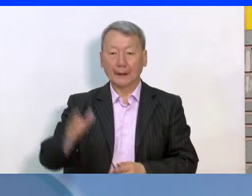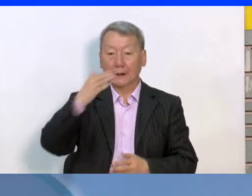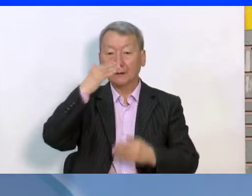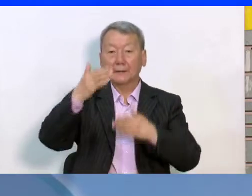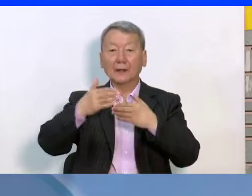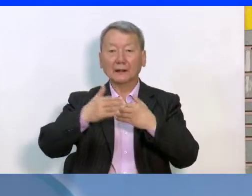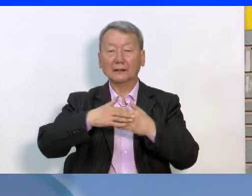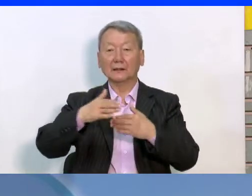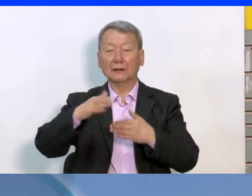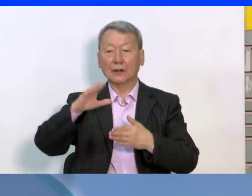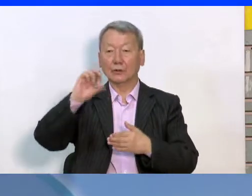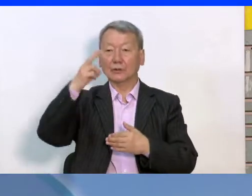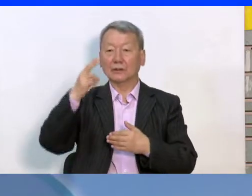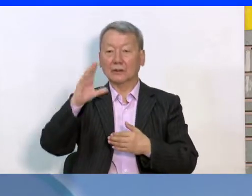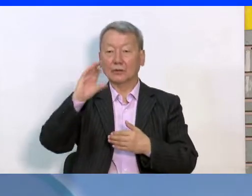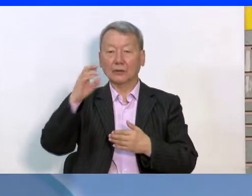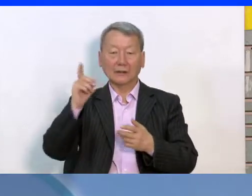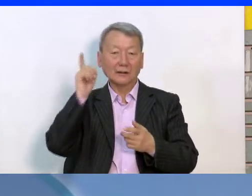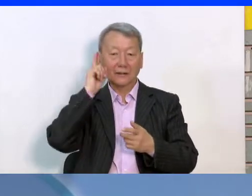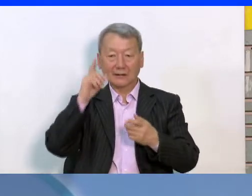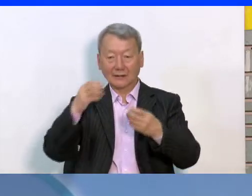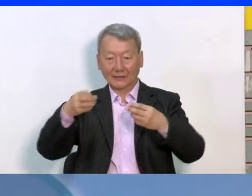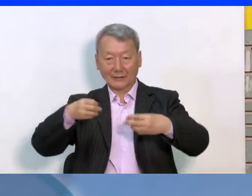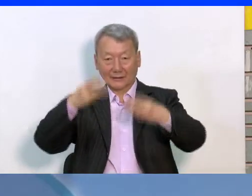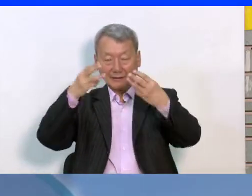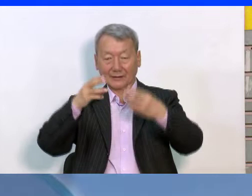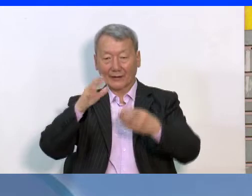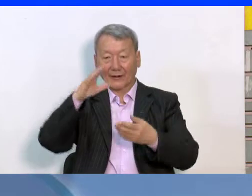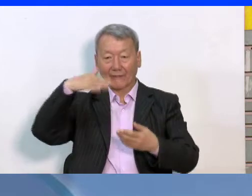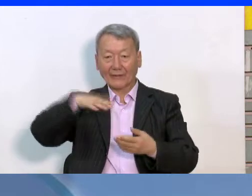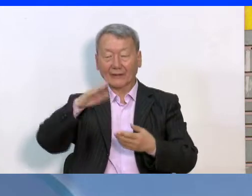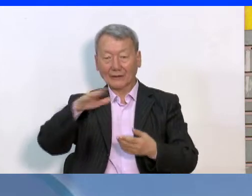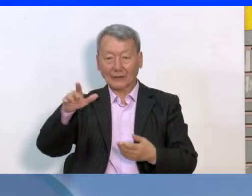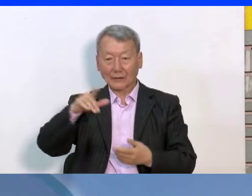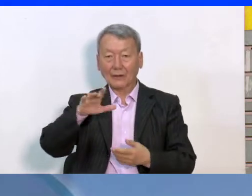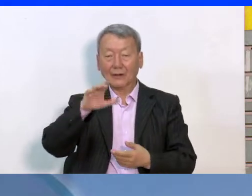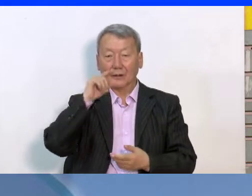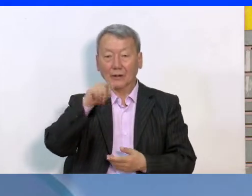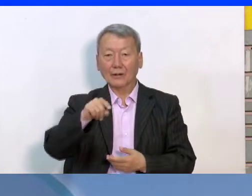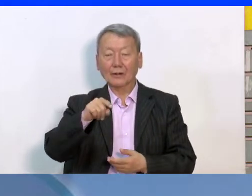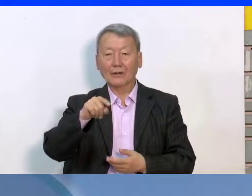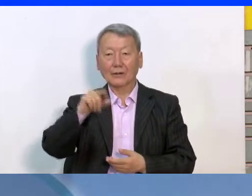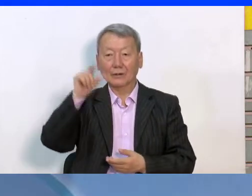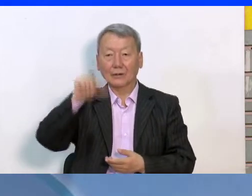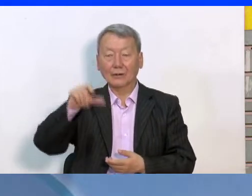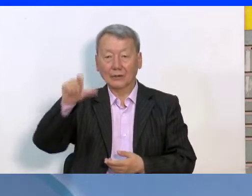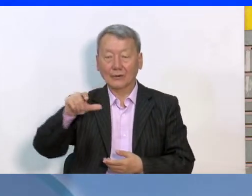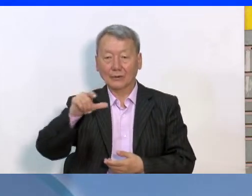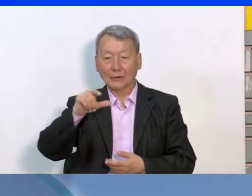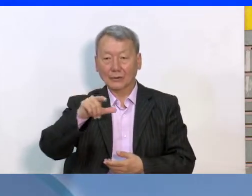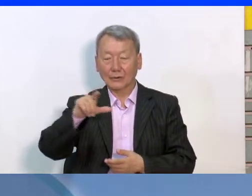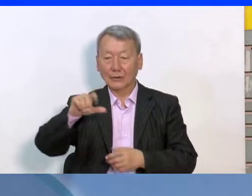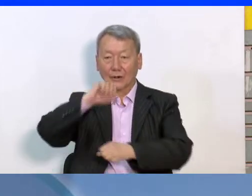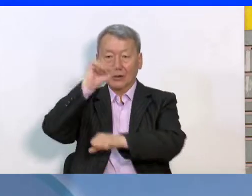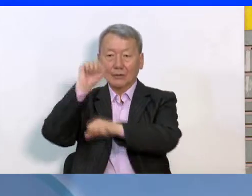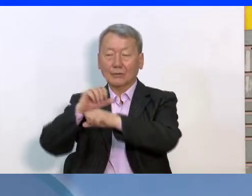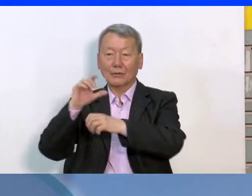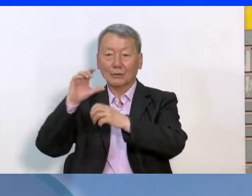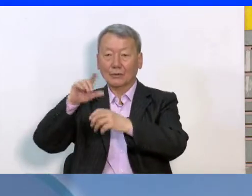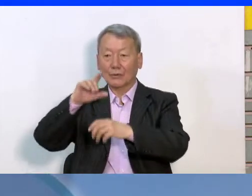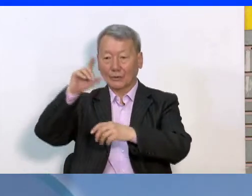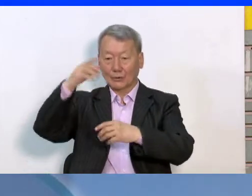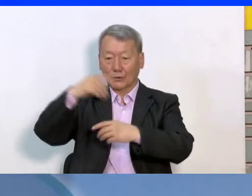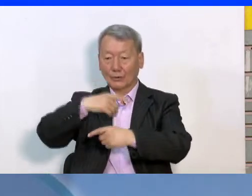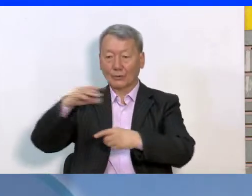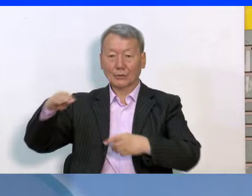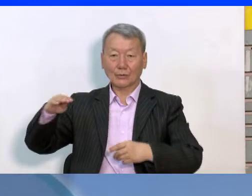Жакында мына социалдык тармактарда дагы маалымат чыкты. 25 майда Папанда эл көмүр таш чуналарды токтотуу боюнча жол